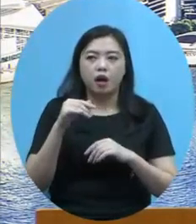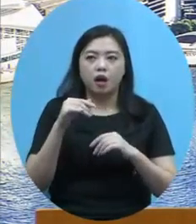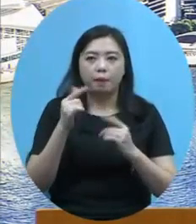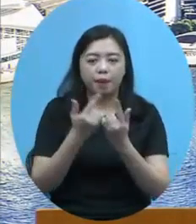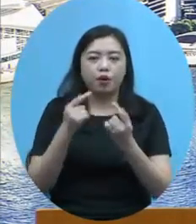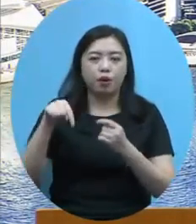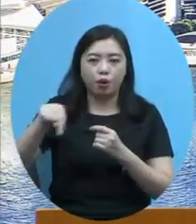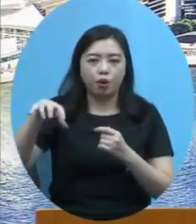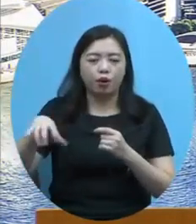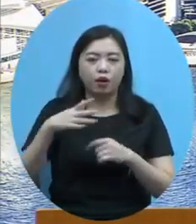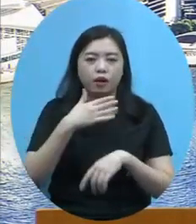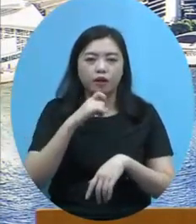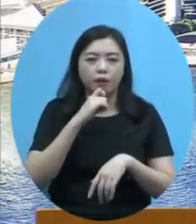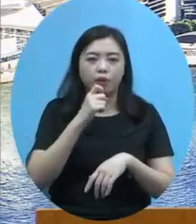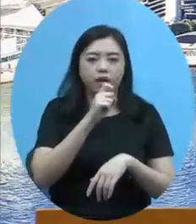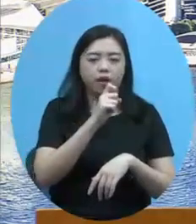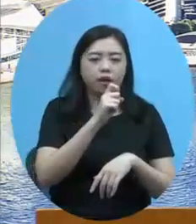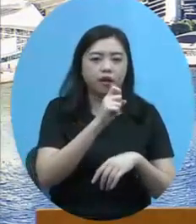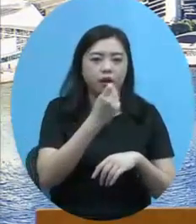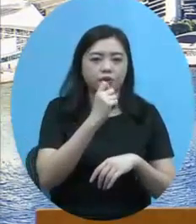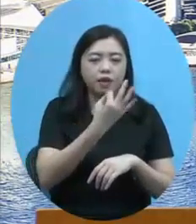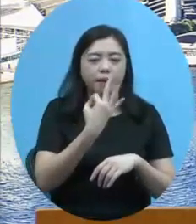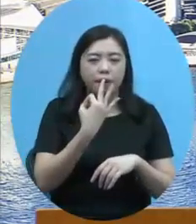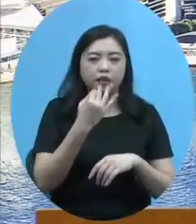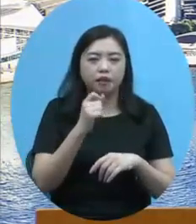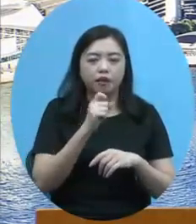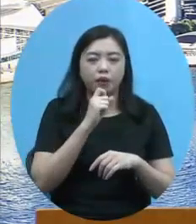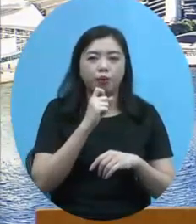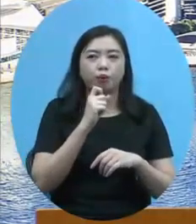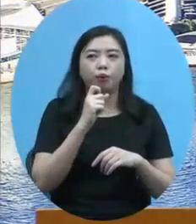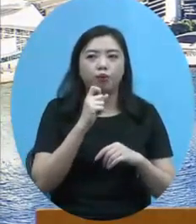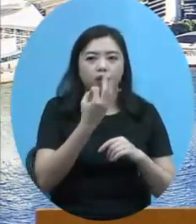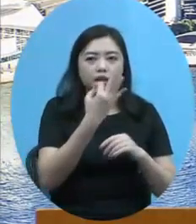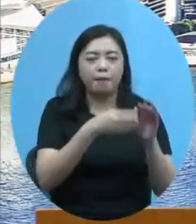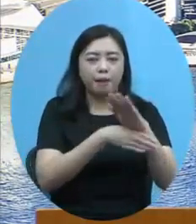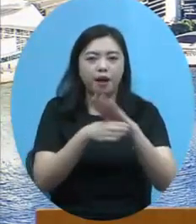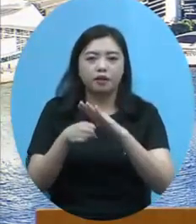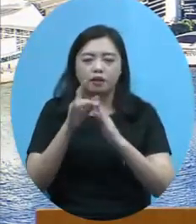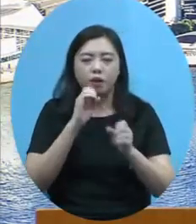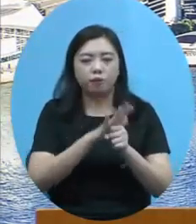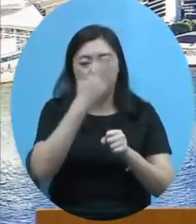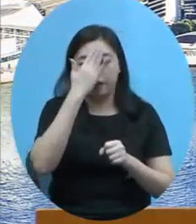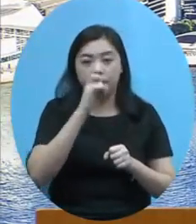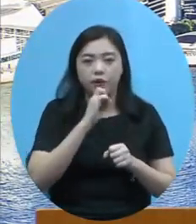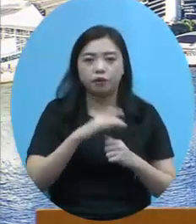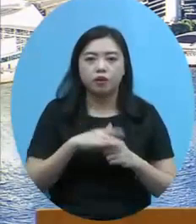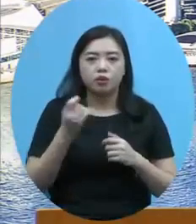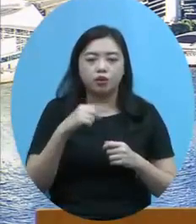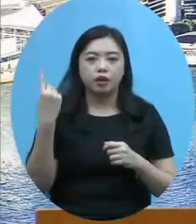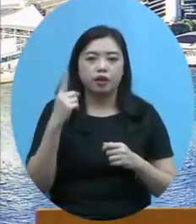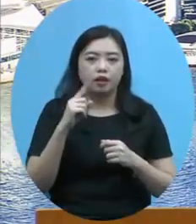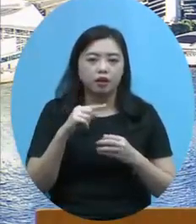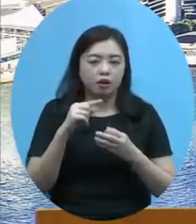咧就有三个学生系阳性。咁我哋都建议呢一班系呢个礼拜停课啦。咁另外喺一间学校咧喺Island School